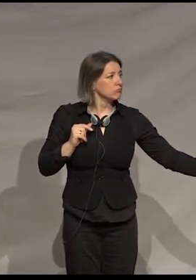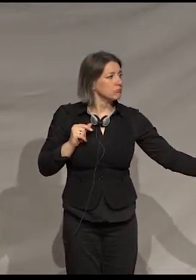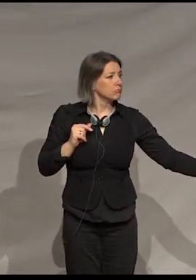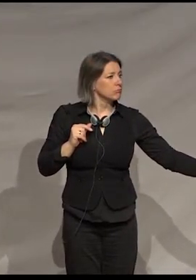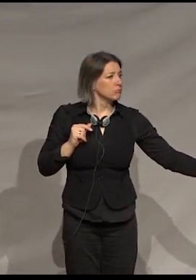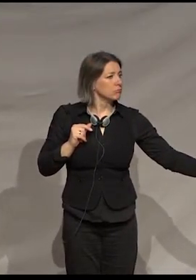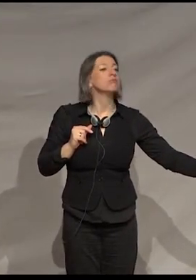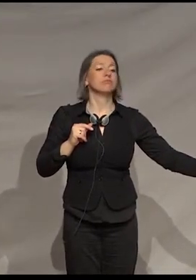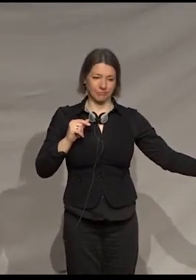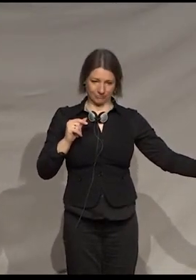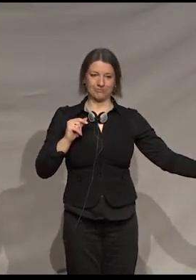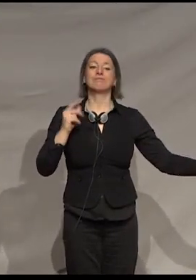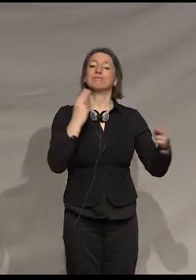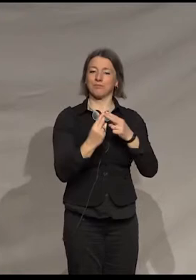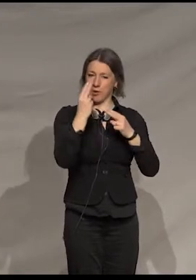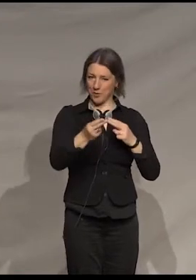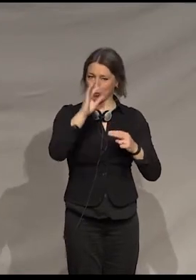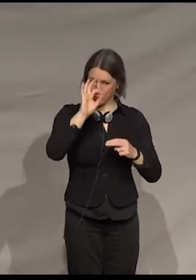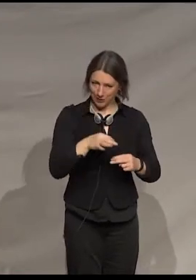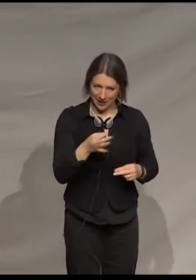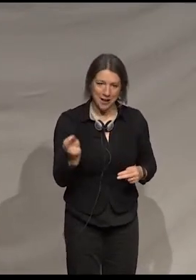Ano, dobrý den. Dobrý den.